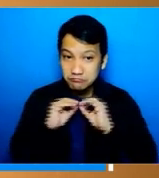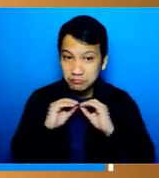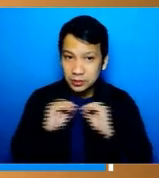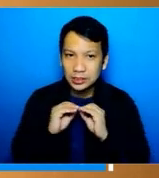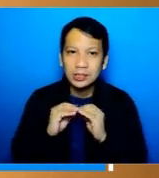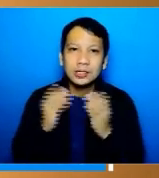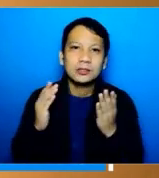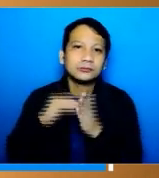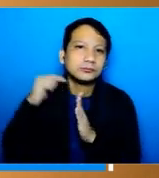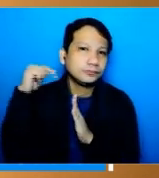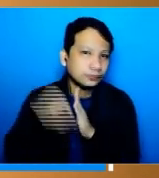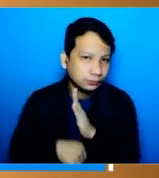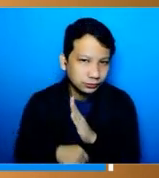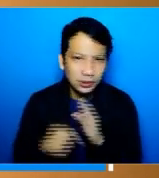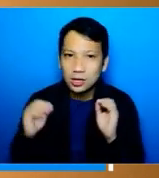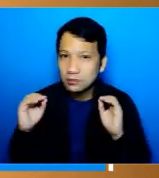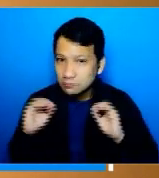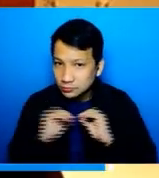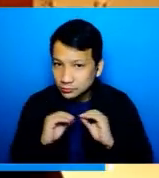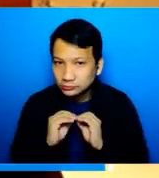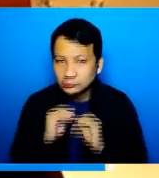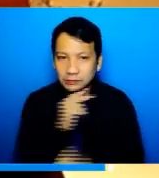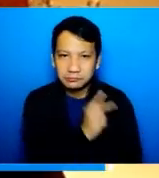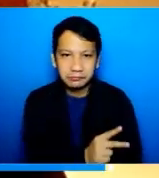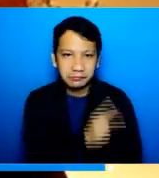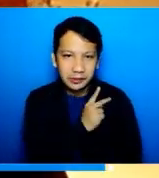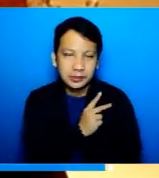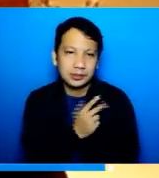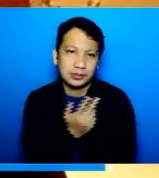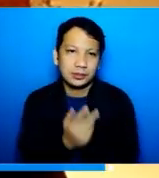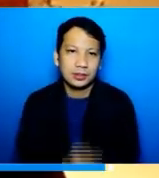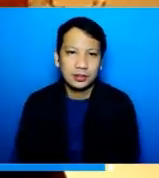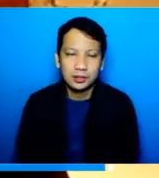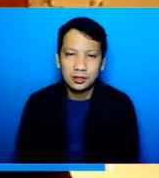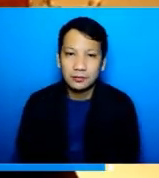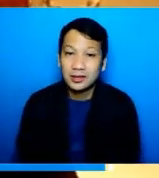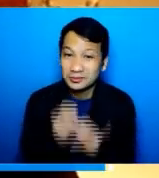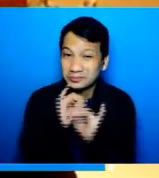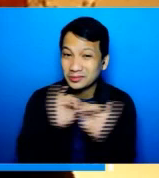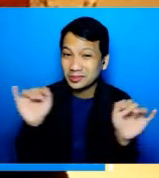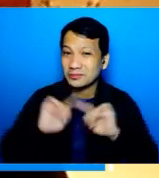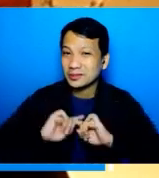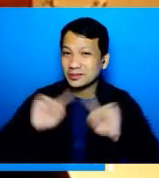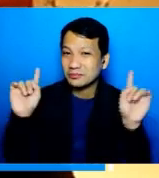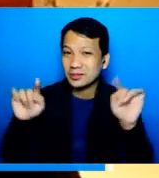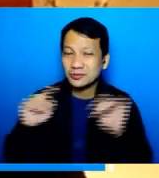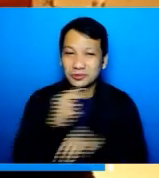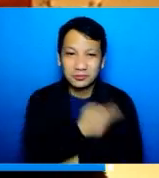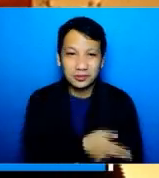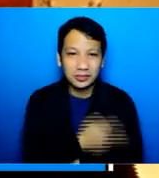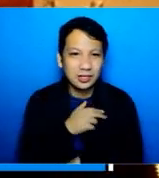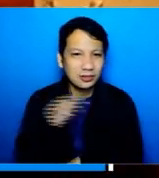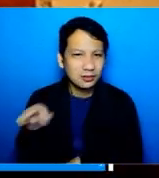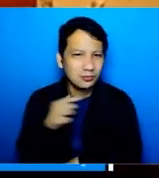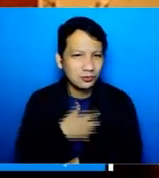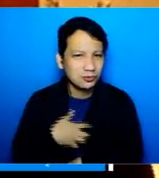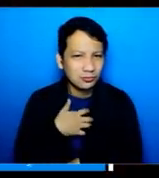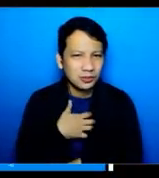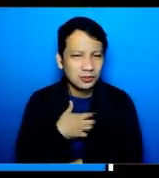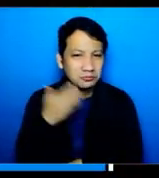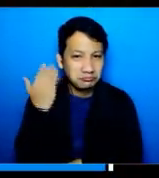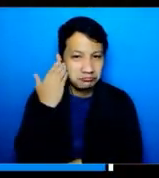lalo nilang inaano yung mga pasyente. Ibang ospital naman ang inireklamo ni Maria, di niya rin tunay na